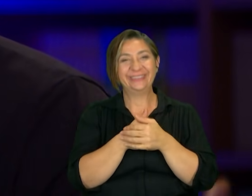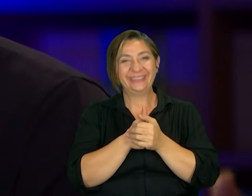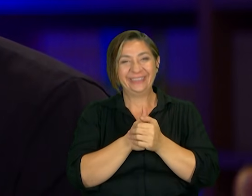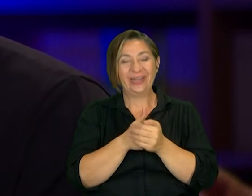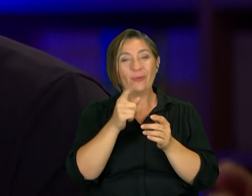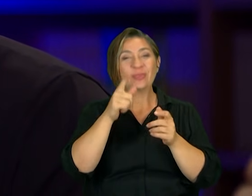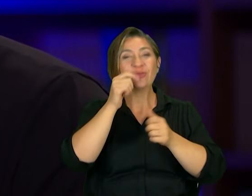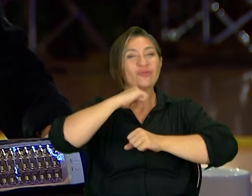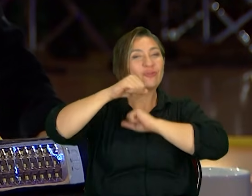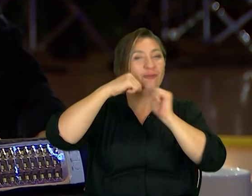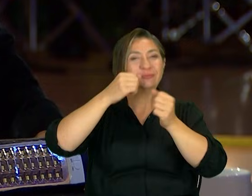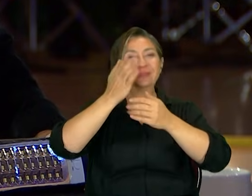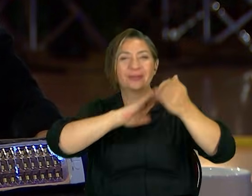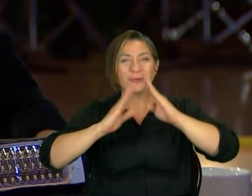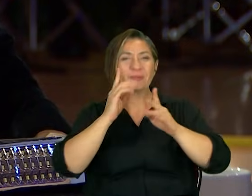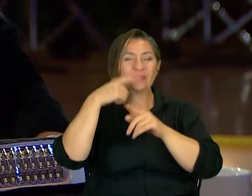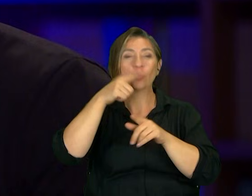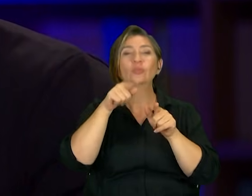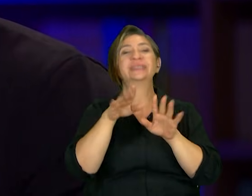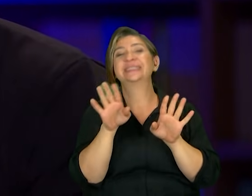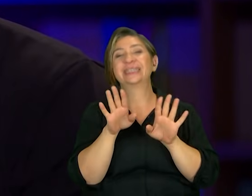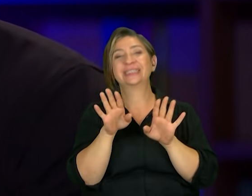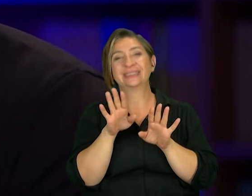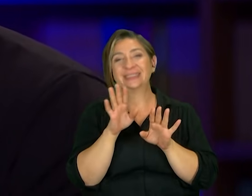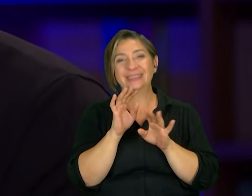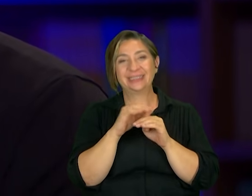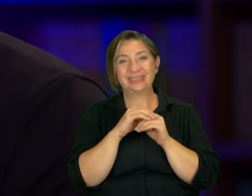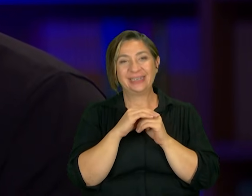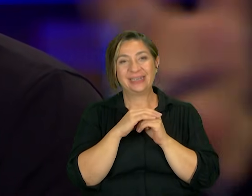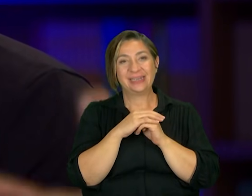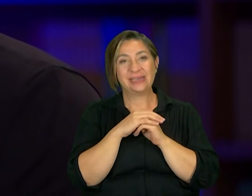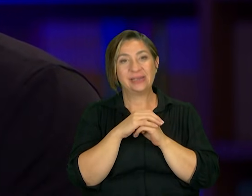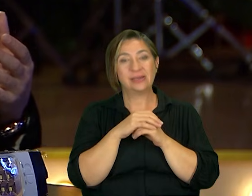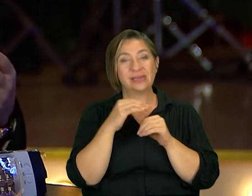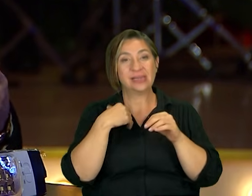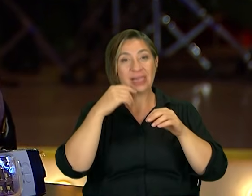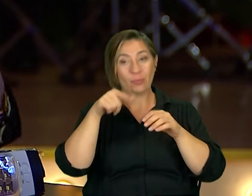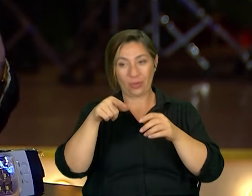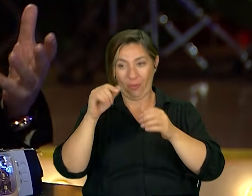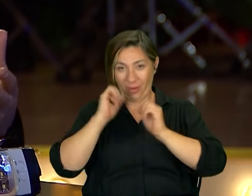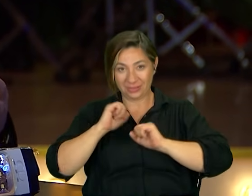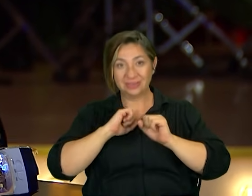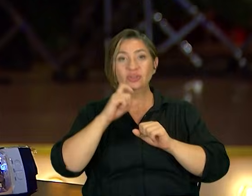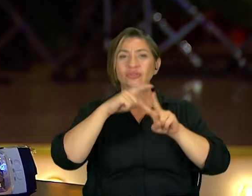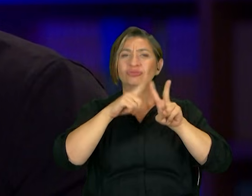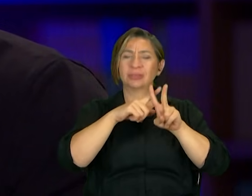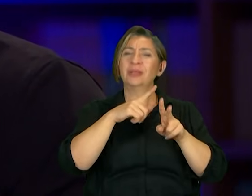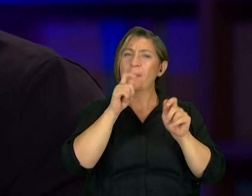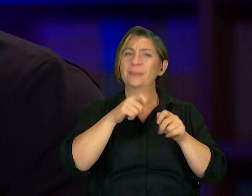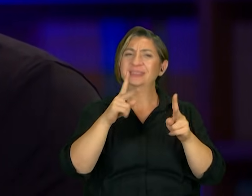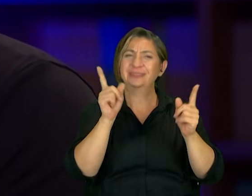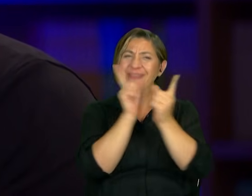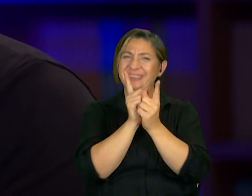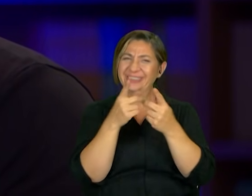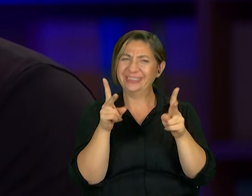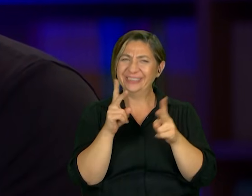da bir dövüş videoları ama bu değil herhalde. Yok çok Wing Chun'a uygun bir şey yok. Bunu zaten. Öğrensem Can Yaman'la bir performans aynen. Şey, yapabilirsiniz. Bir...